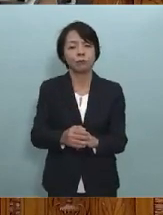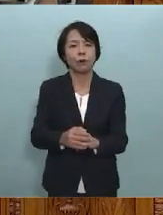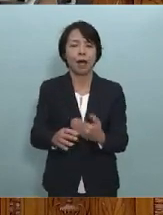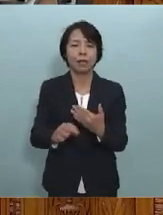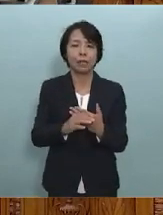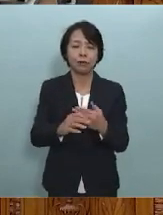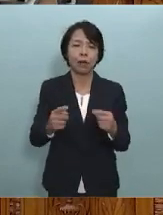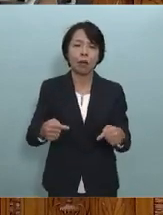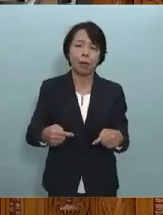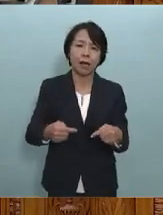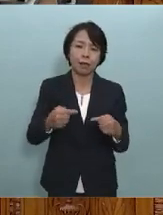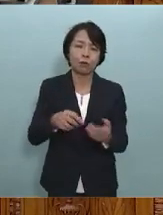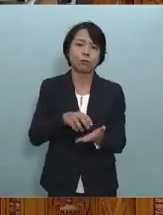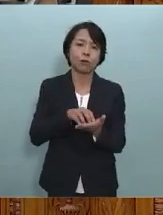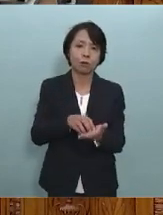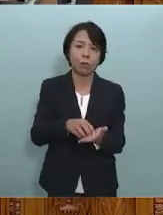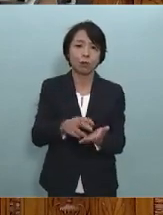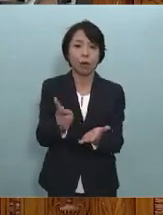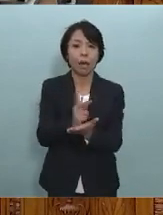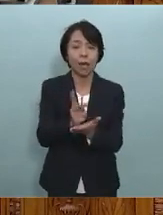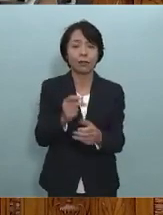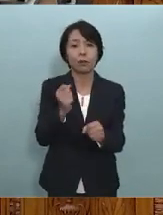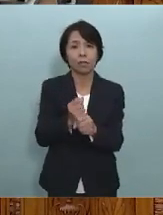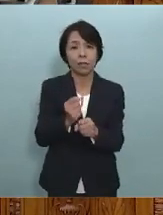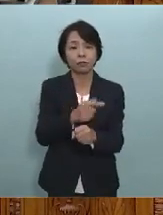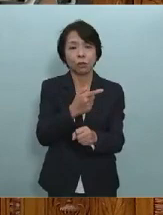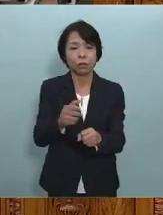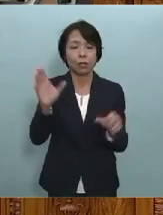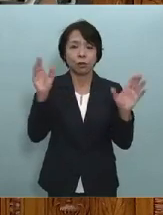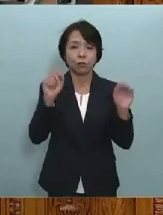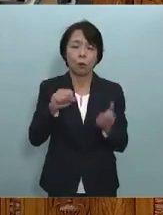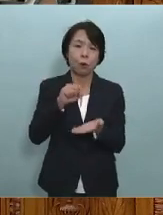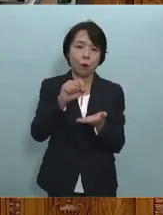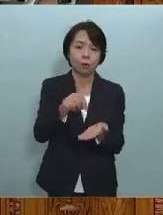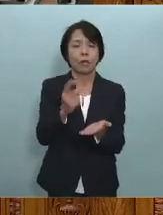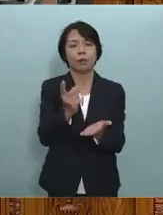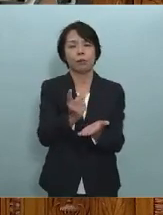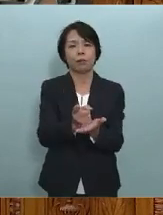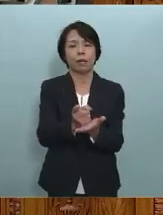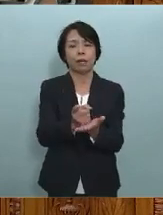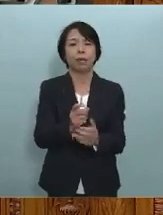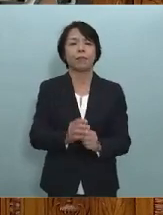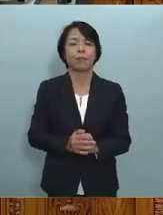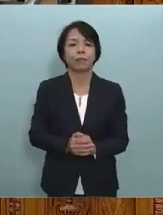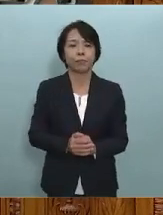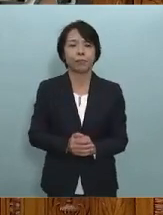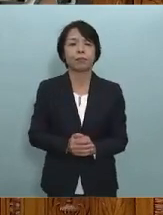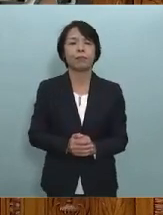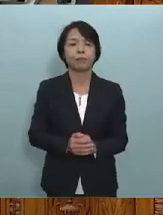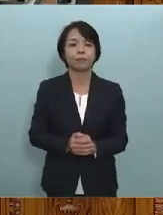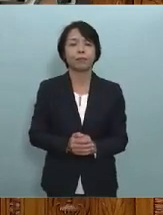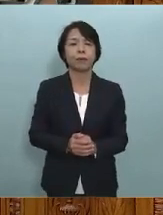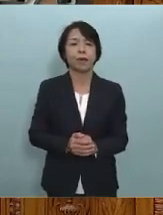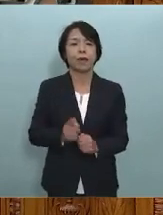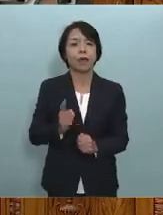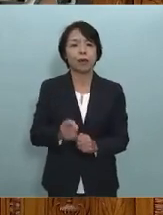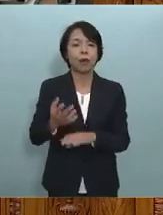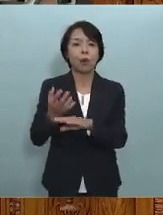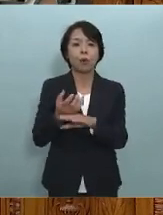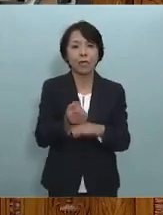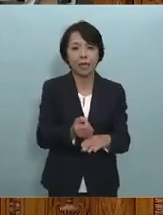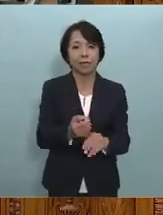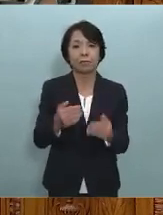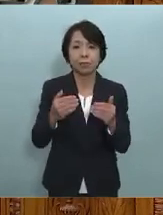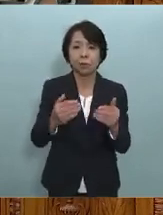ガイドライン作成とか情報提供にとまっております転職なき移住を定着